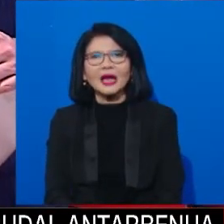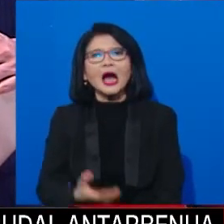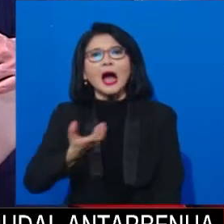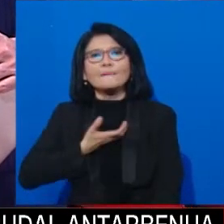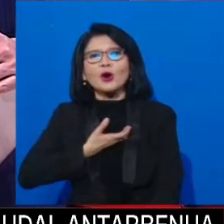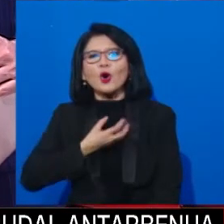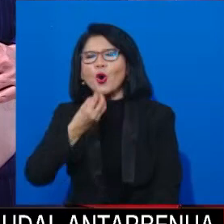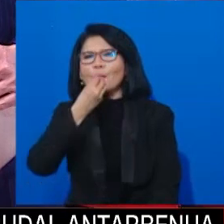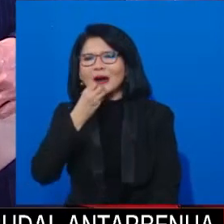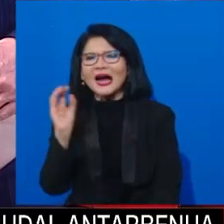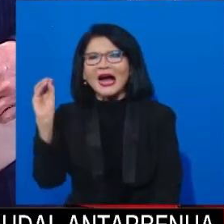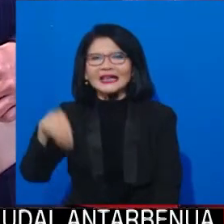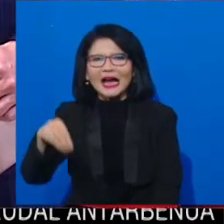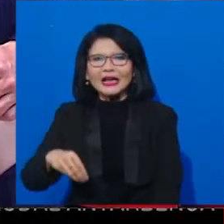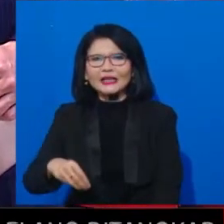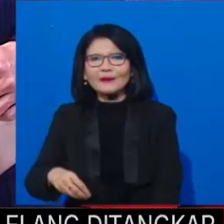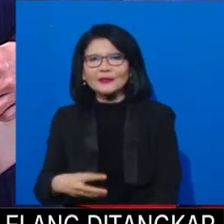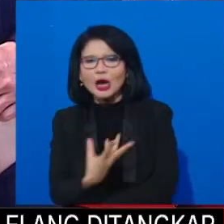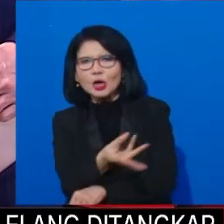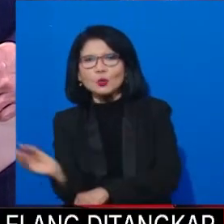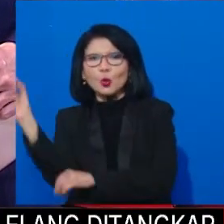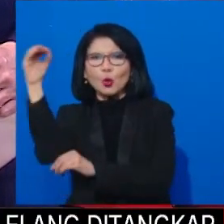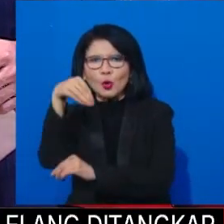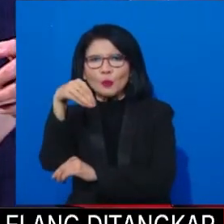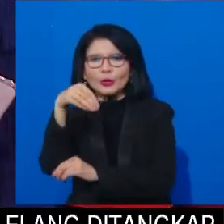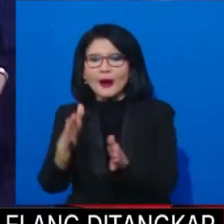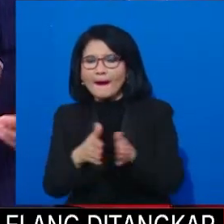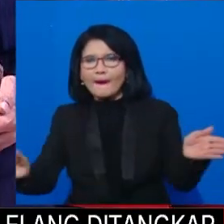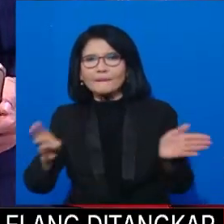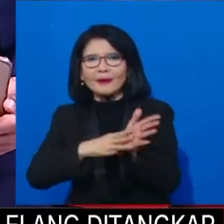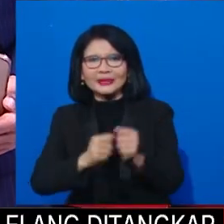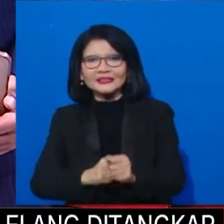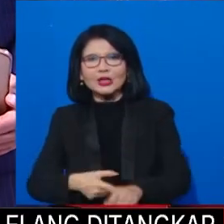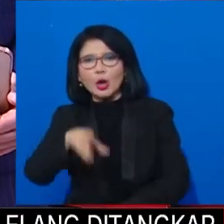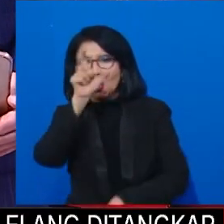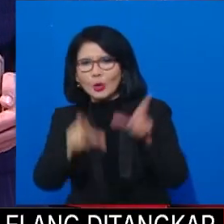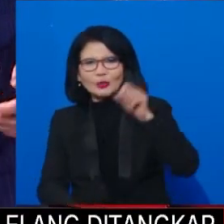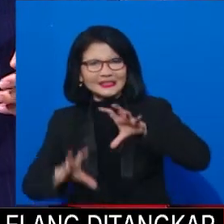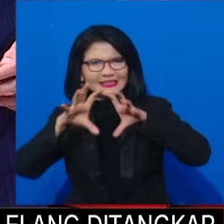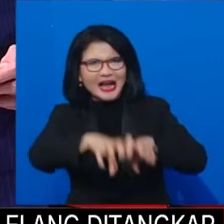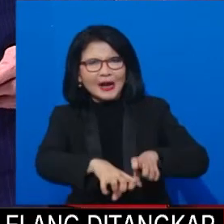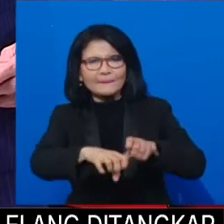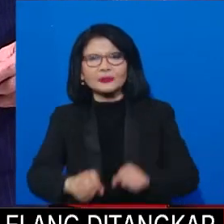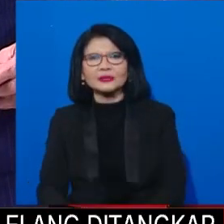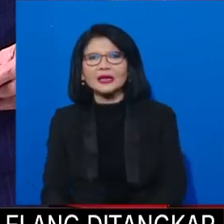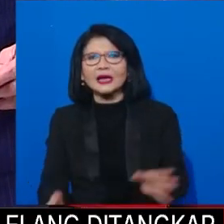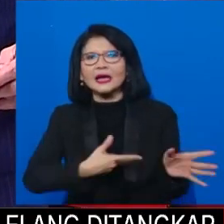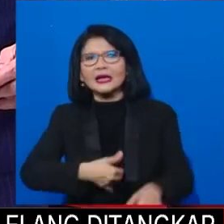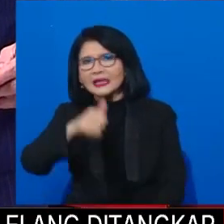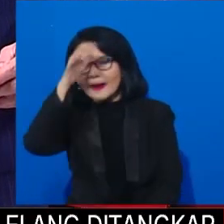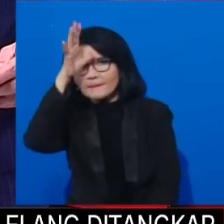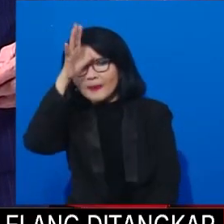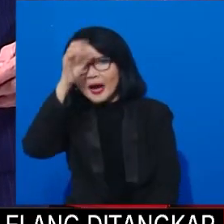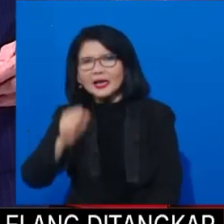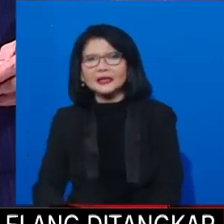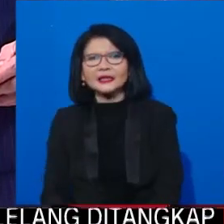ternak, seekor ular kobra sepanjang hampir 4 meter akhirnya ditangkap warga di Kabupaten Bogor, Jawa Barat, Rabu siang. Sementara itu di Bali, Konservasi dan